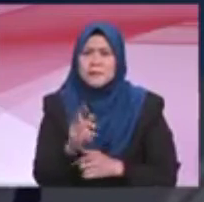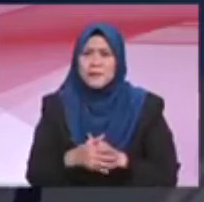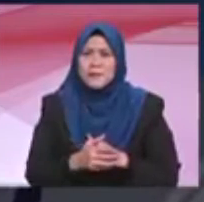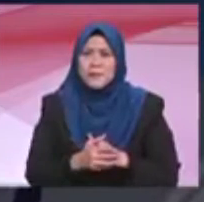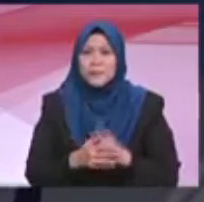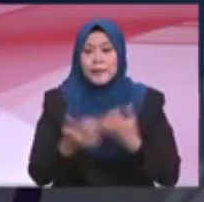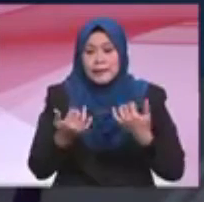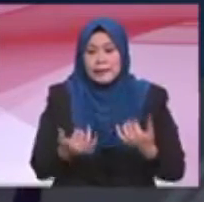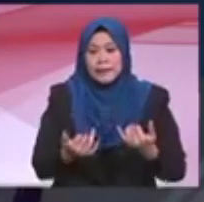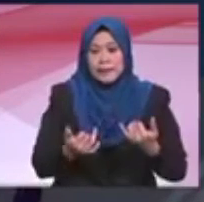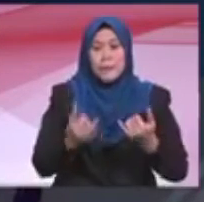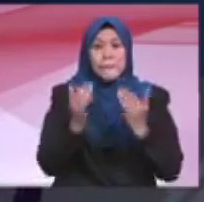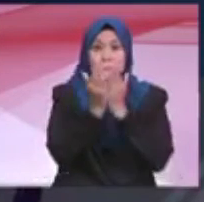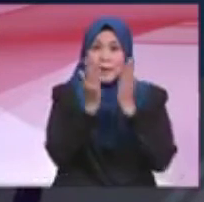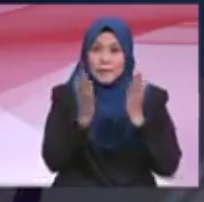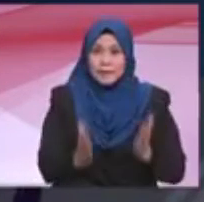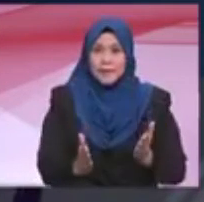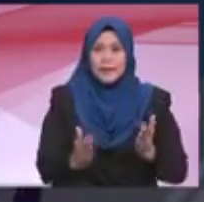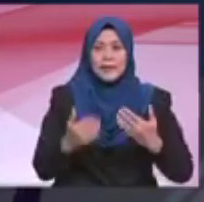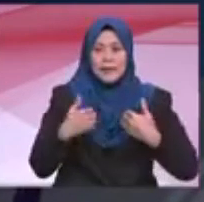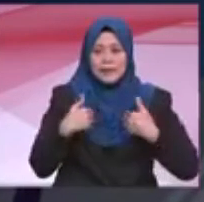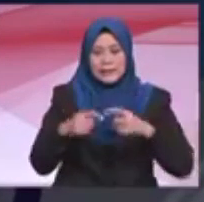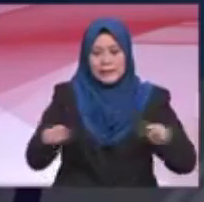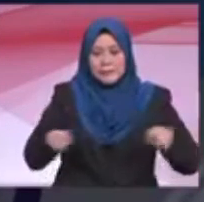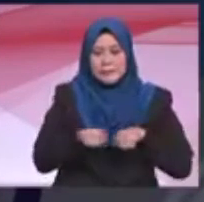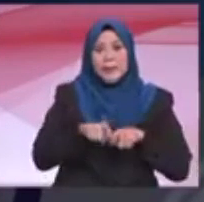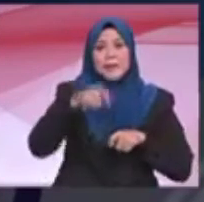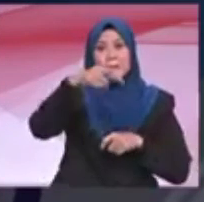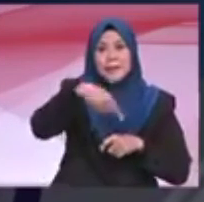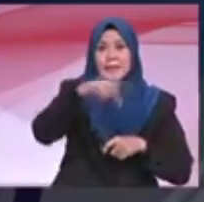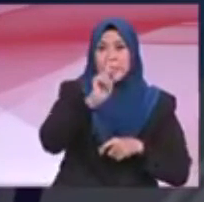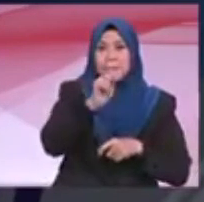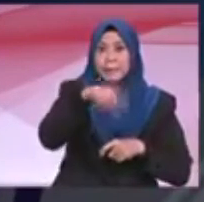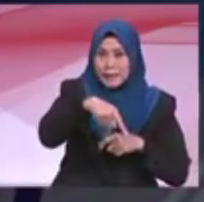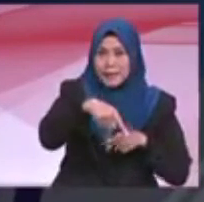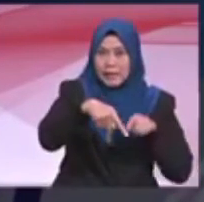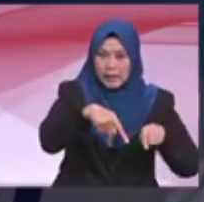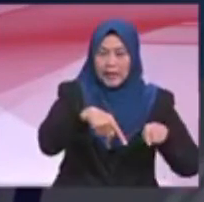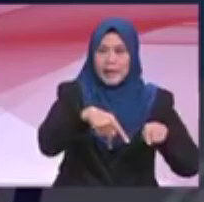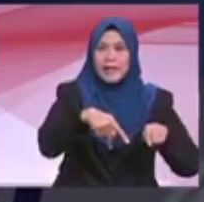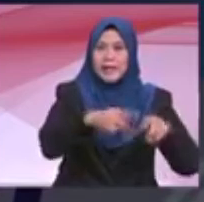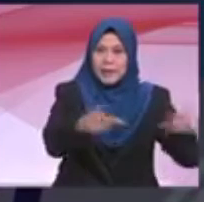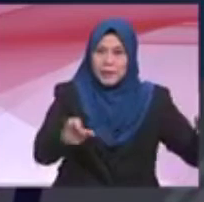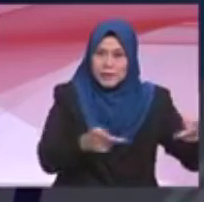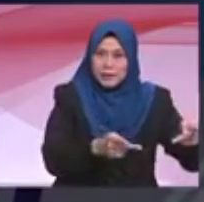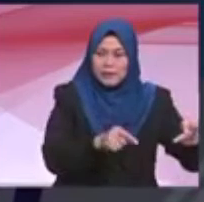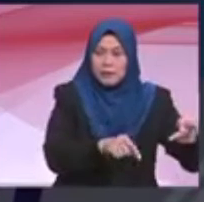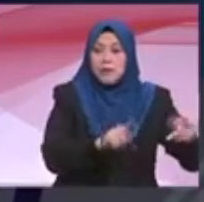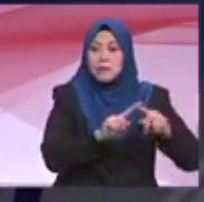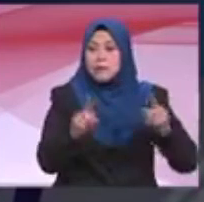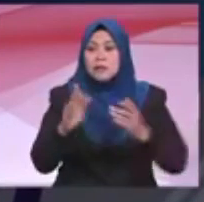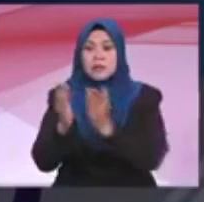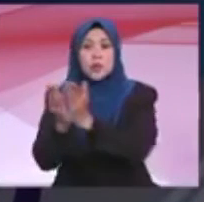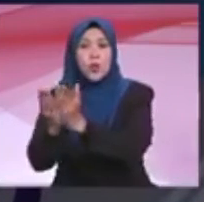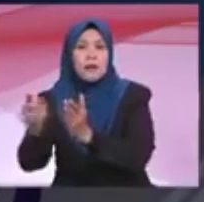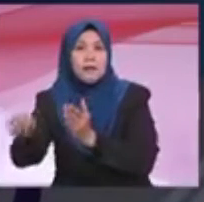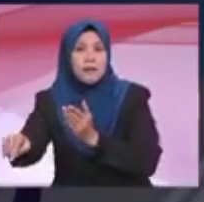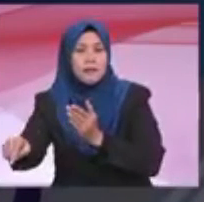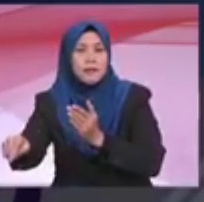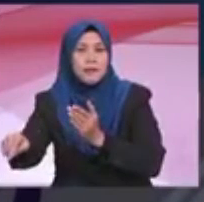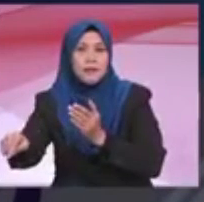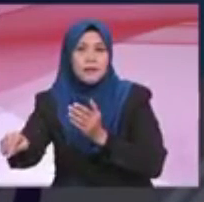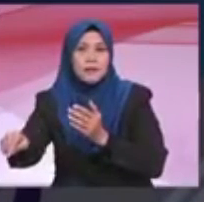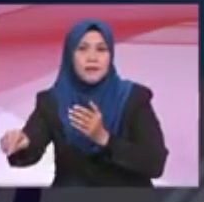Dia sekarang dia berada di tempat MCO kan? Tempat MCO di PKP. Tapi dia sekolah memang dia tegak